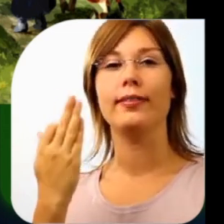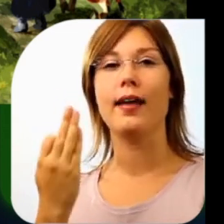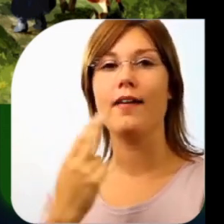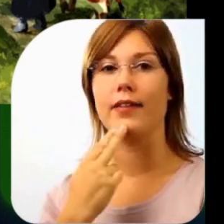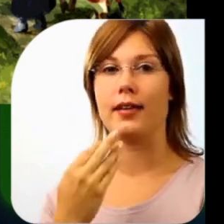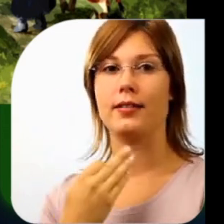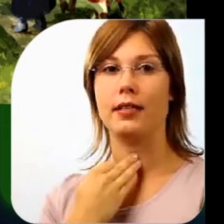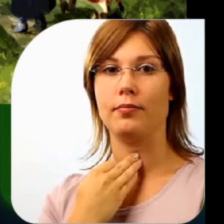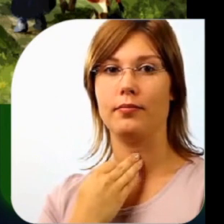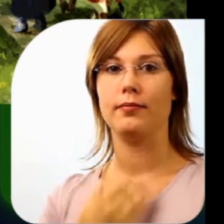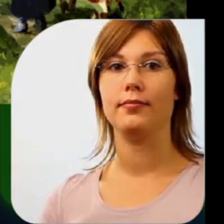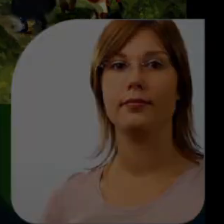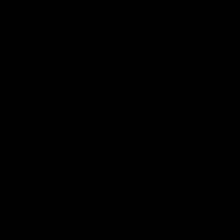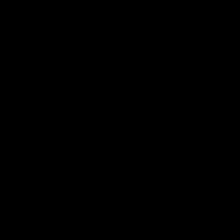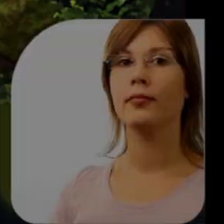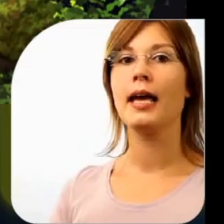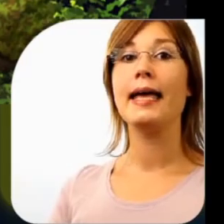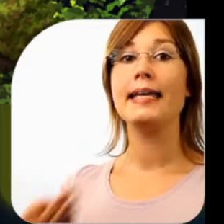de traverser.